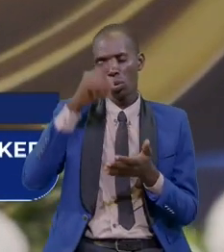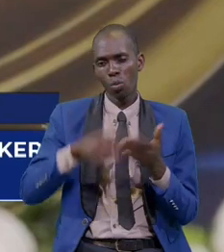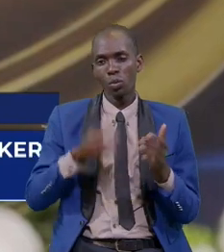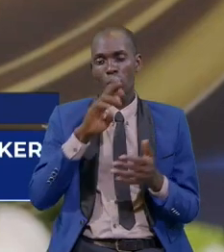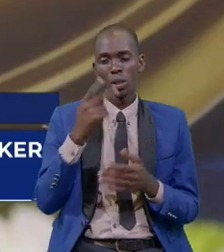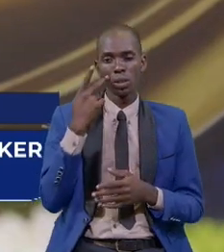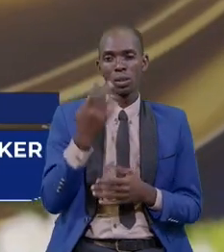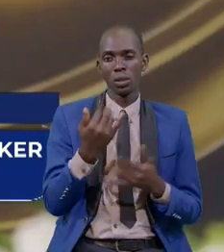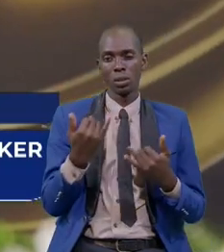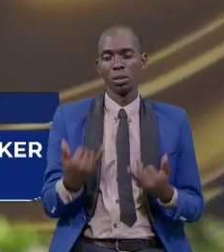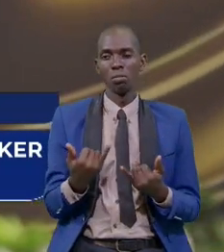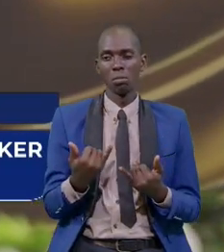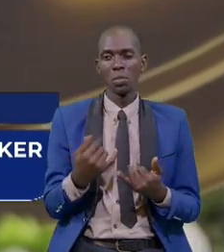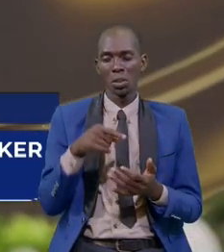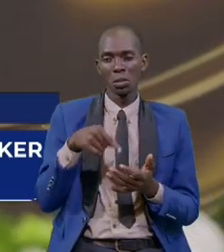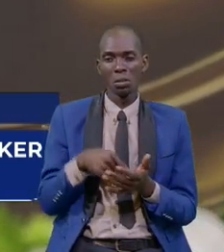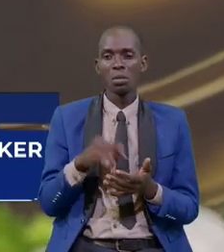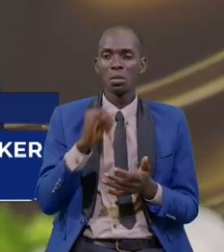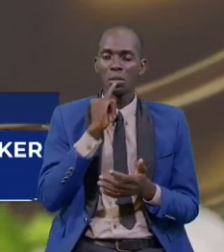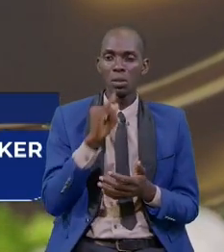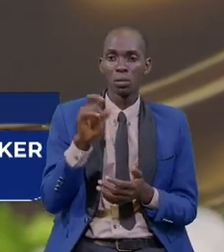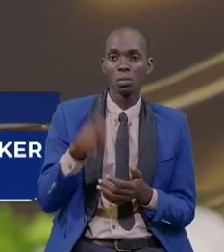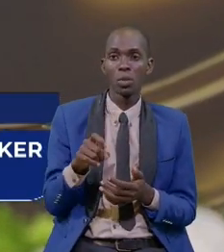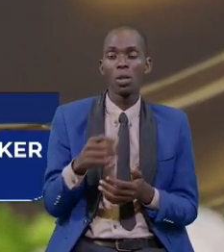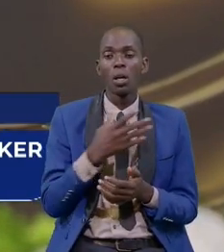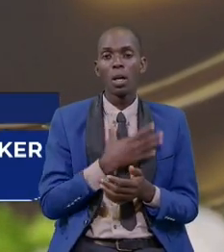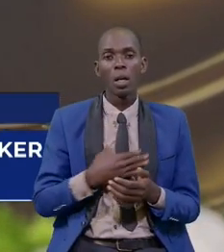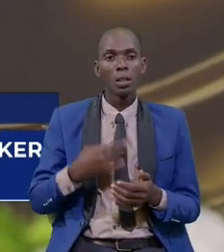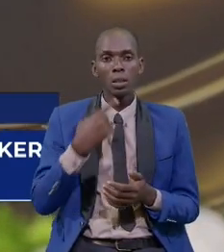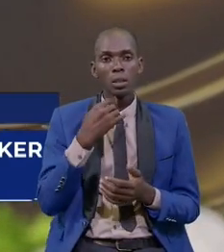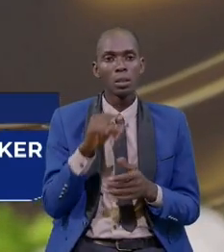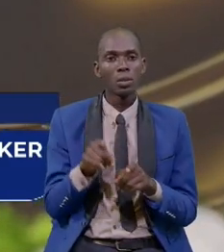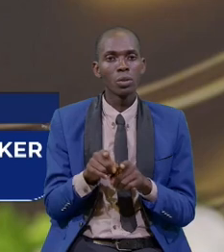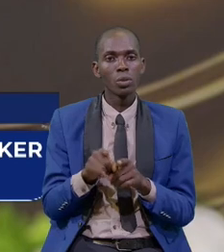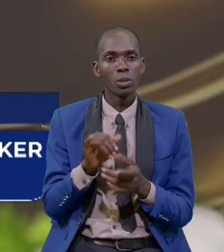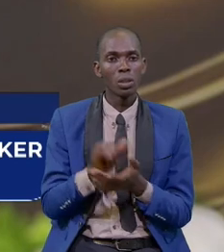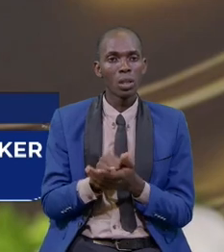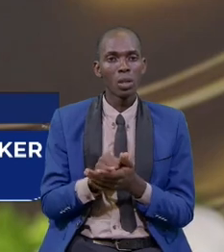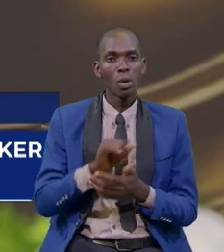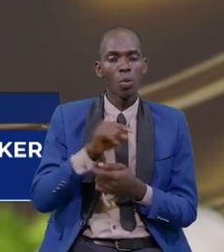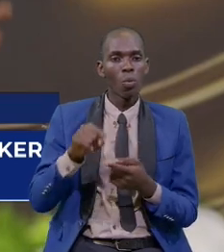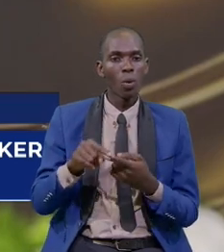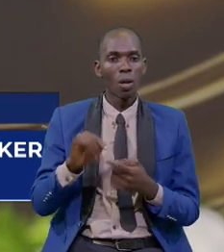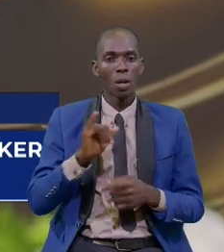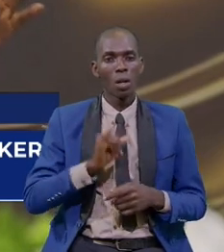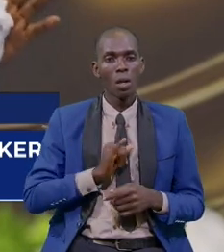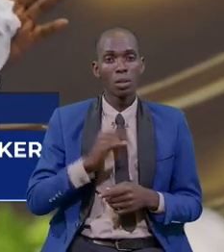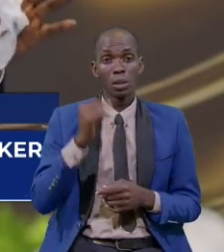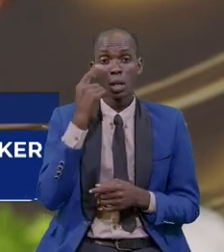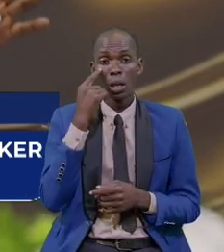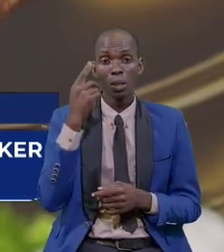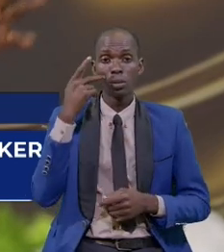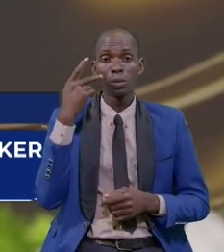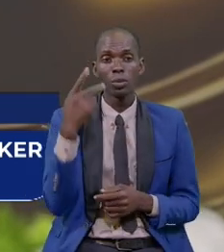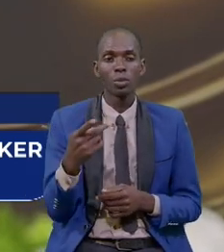Ils m'ont béni. Il dit, l'oreille qui m'entendait me disait heureux. L'œil